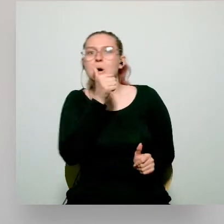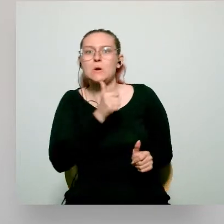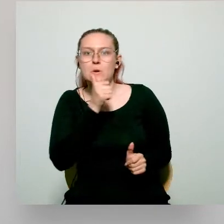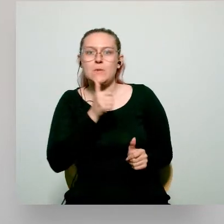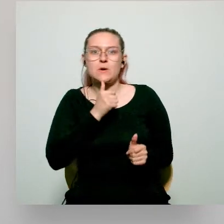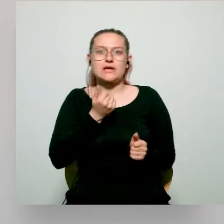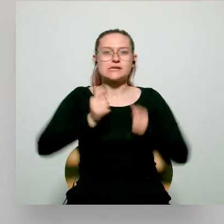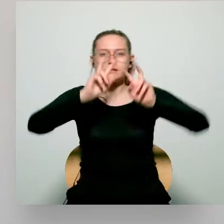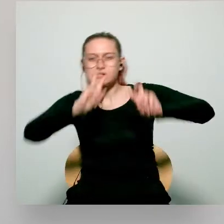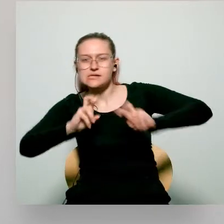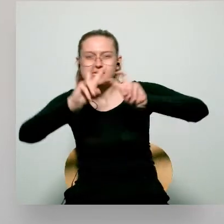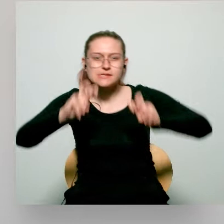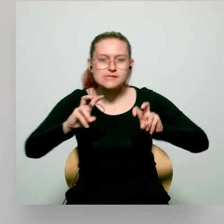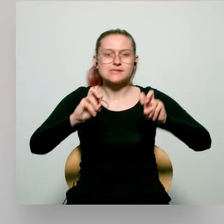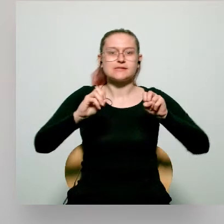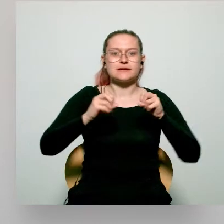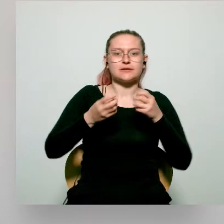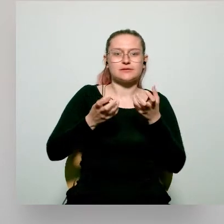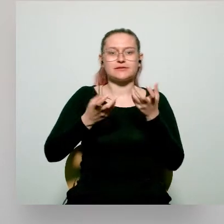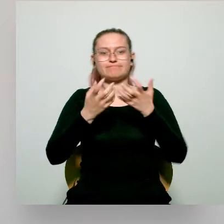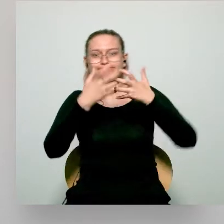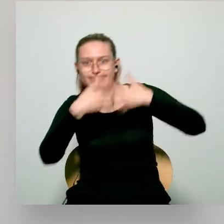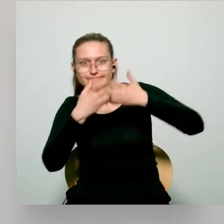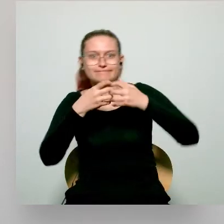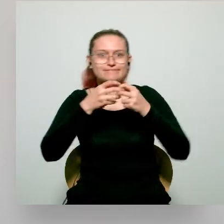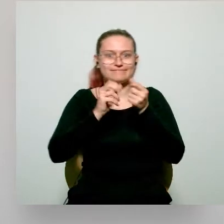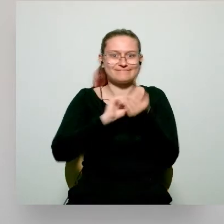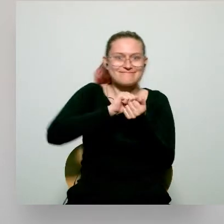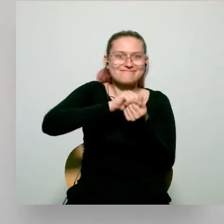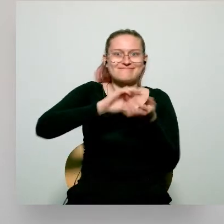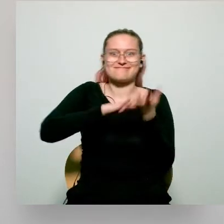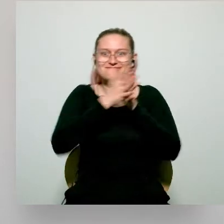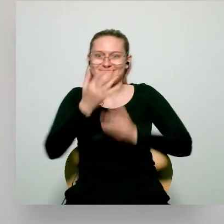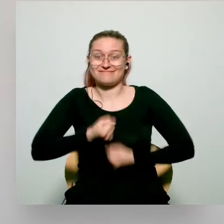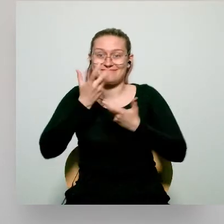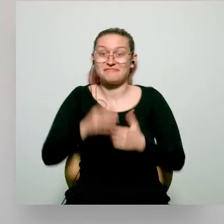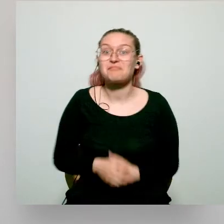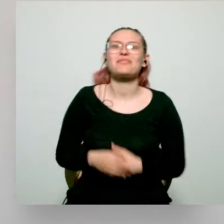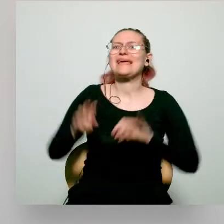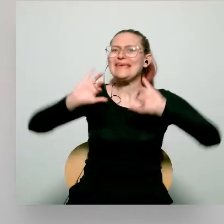ale jak to ma się do w ogóle doświadczenia dzisiejszej Ukrainy jako całości.